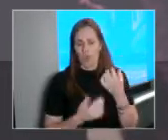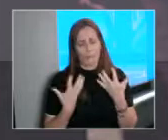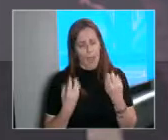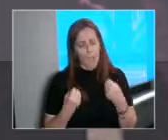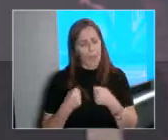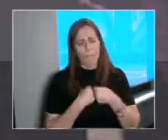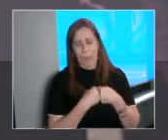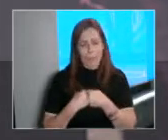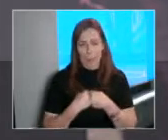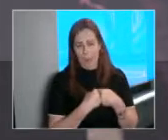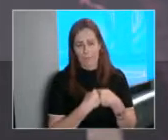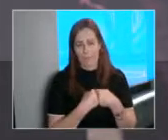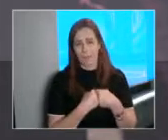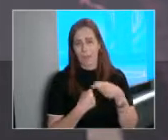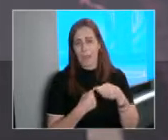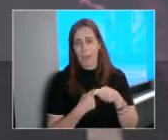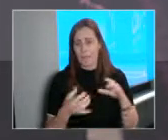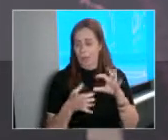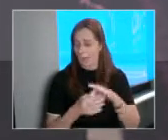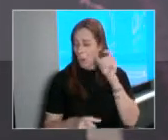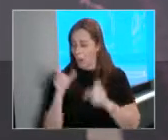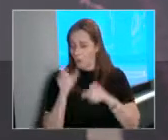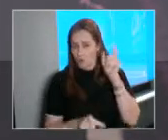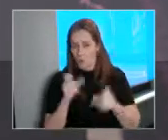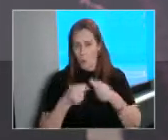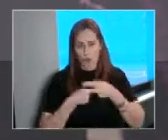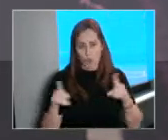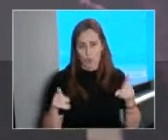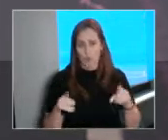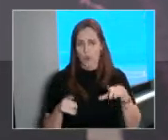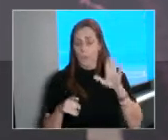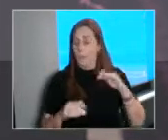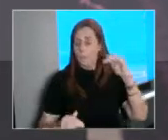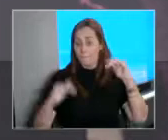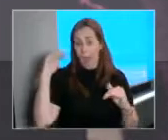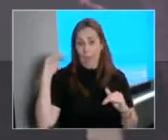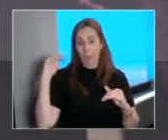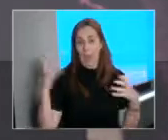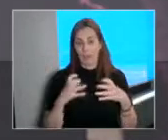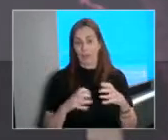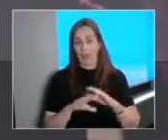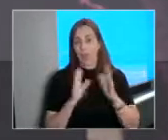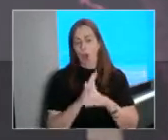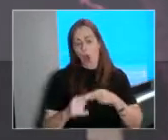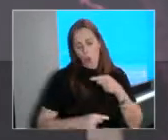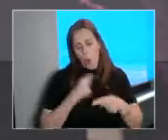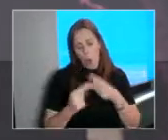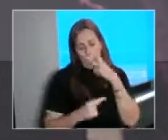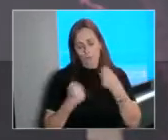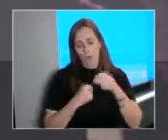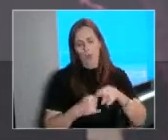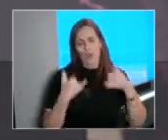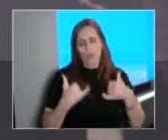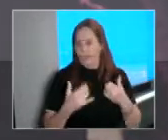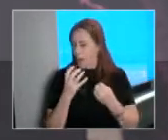והרבה מהאתגרים האלה הם בחיבור שבין האוכלוסיות השונות, הם בפערים החברתיים. זאת אומרת, כל דור מסתכל על האתגרים שלו.